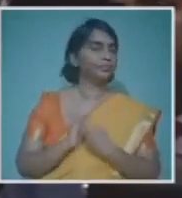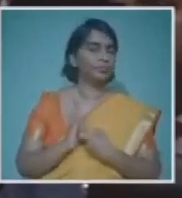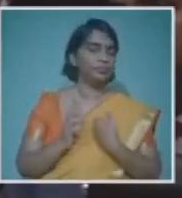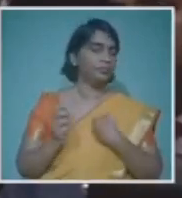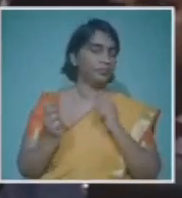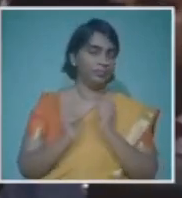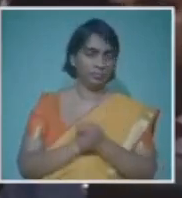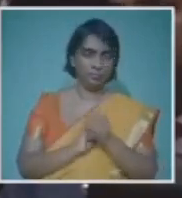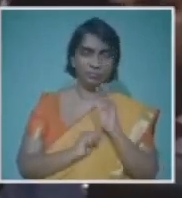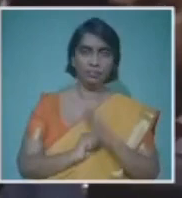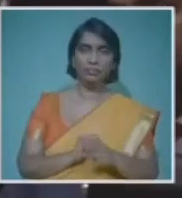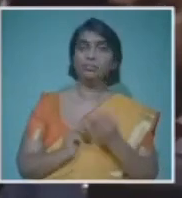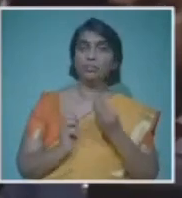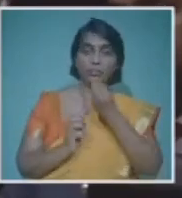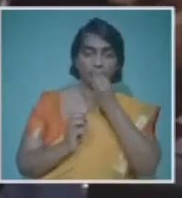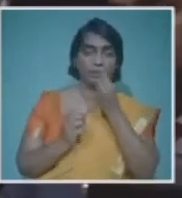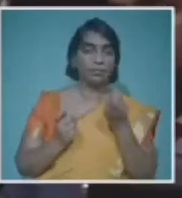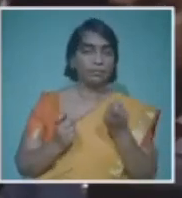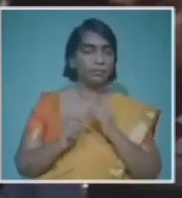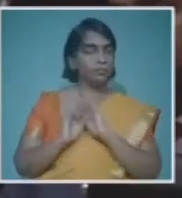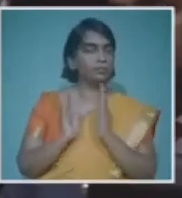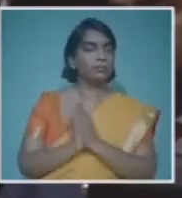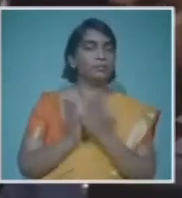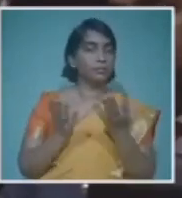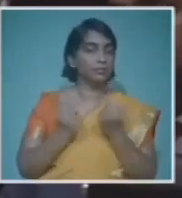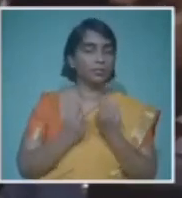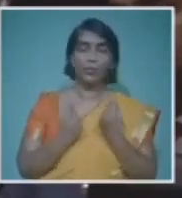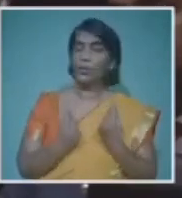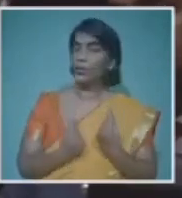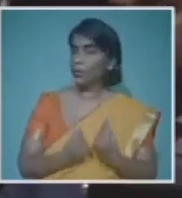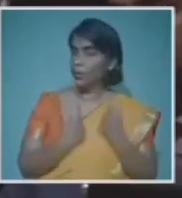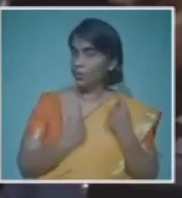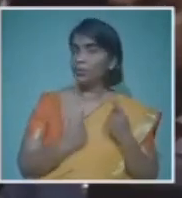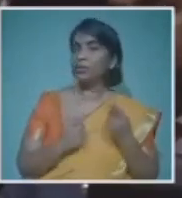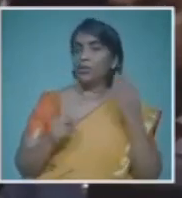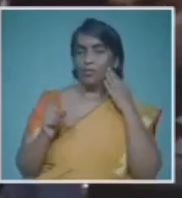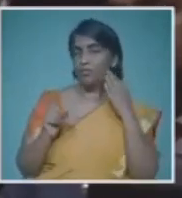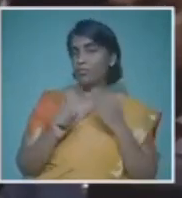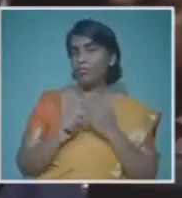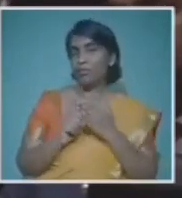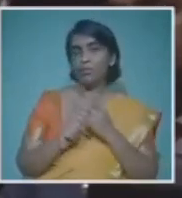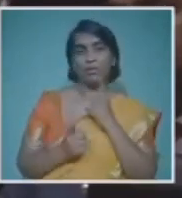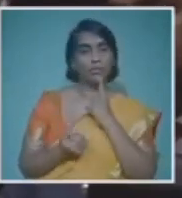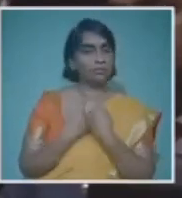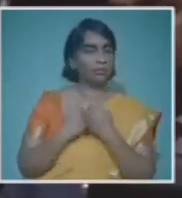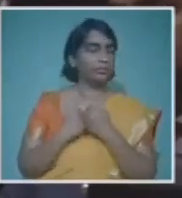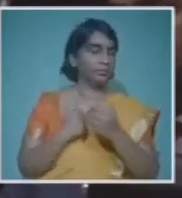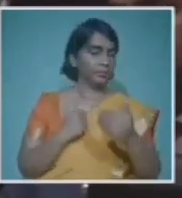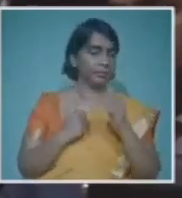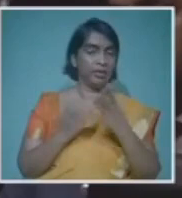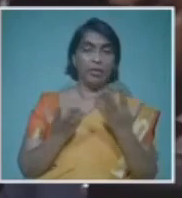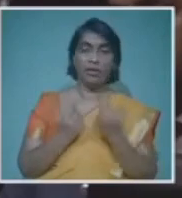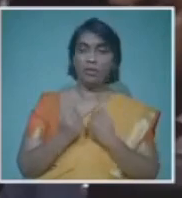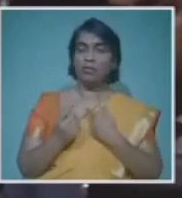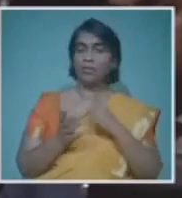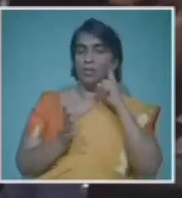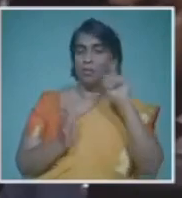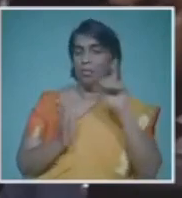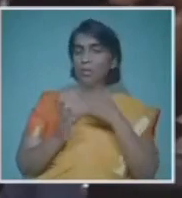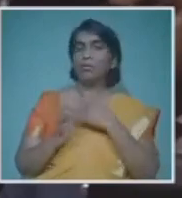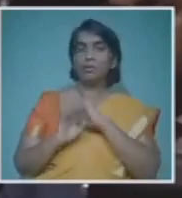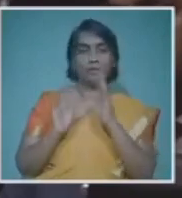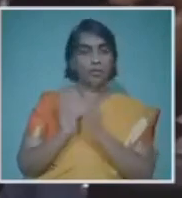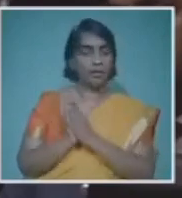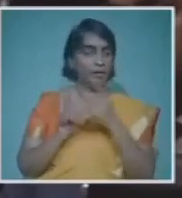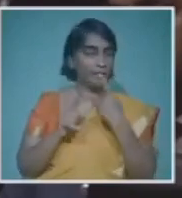සංශෝධනය ඇති කරා. මේ භාණ්ඩ ලබාගත් වහාම ඒ පිළිබඳව පරීක්ෂණ කටයුතු කරලා අවශ්‍ය සාම්පල් ප්‍රමාණයට